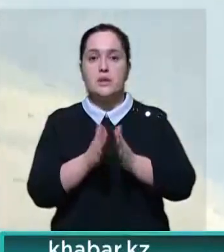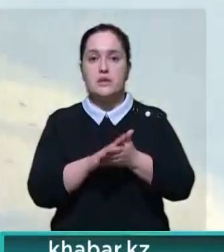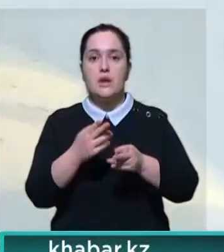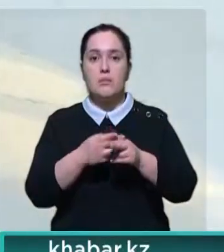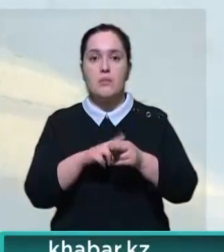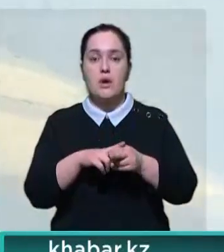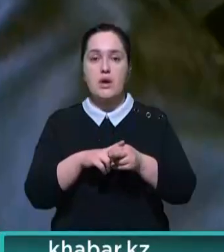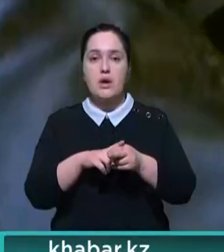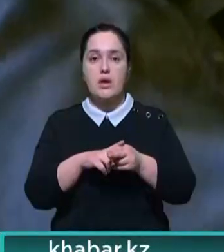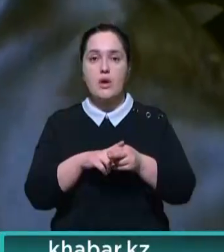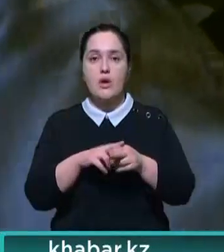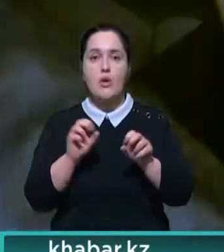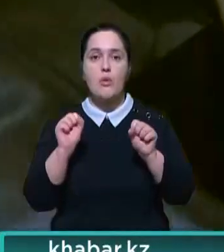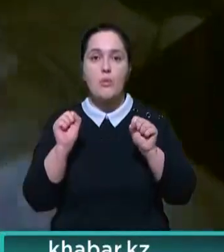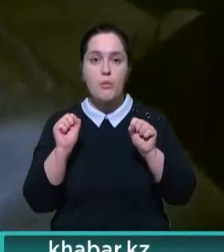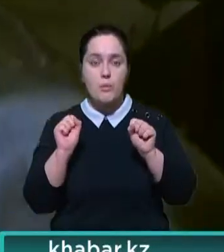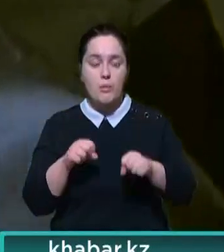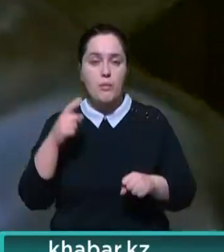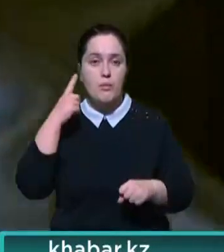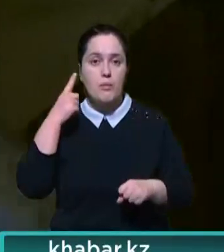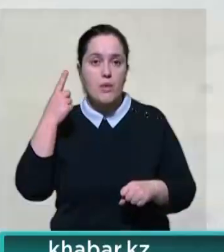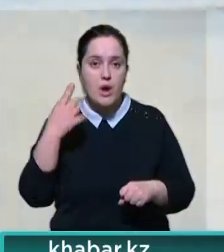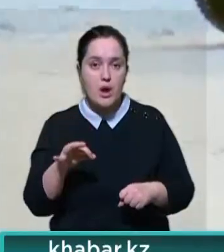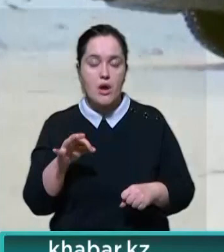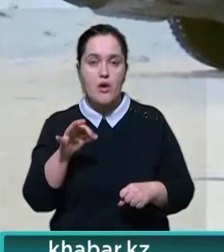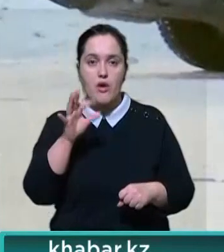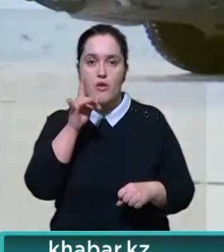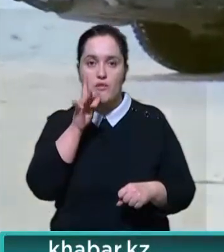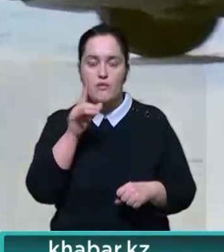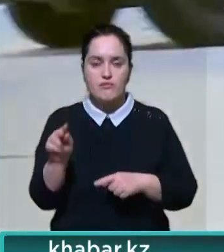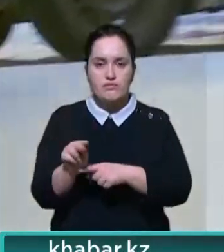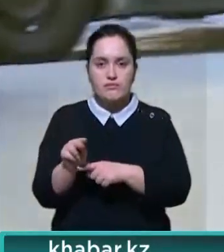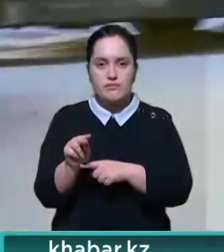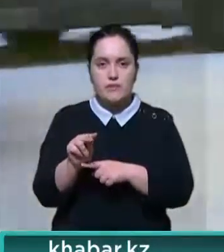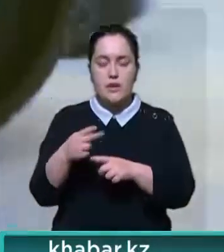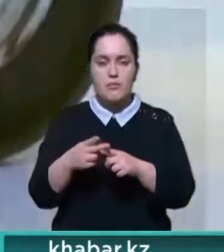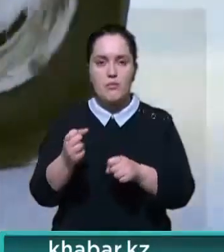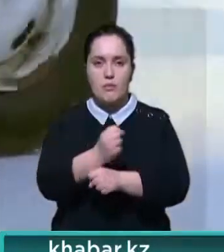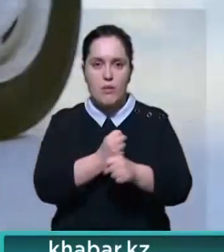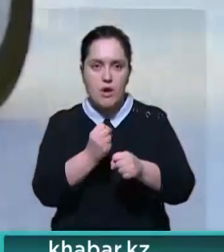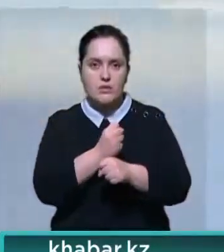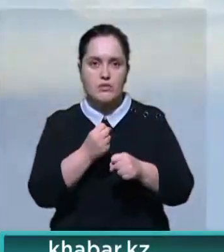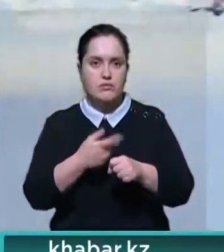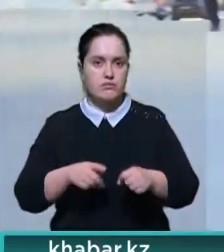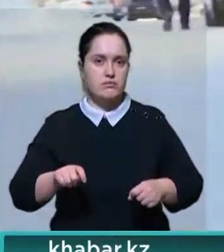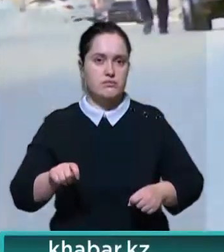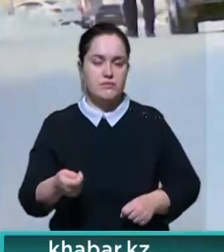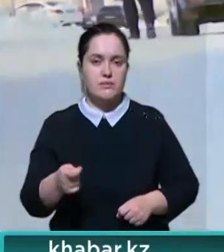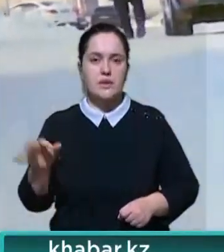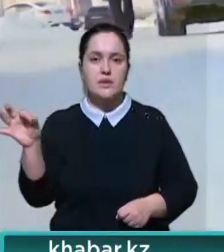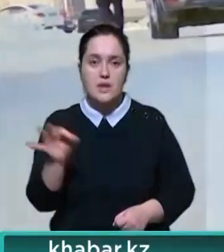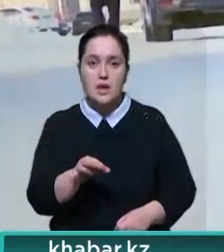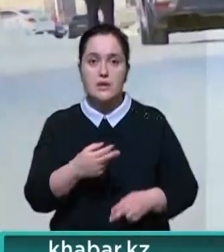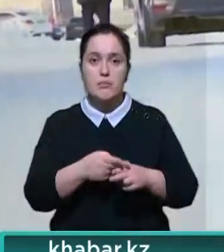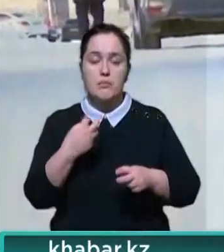механик Астаби Ага может определить на слух и всегда успевает вовремя подлечить. Потому и мотор любимой копейки заводится с первого раза, а